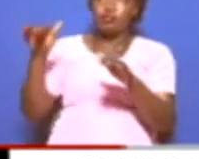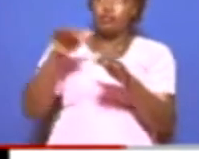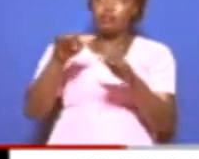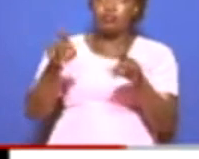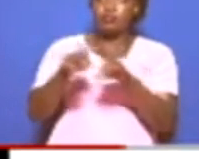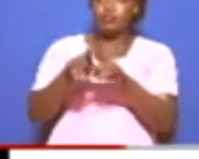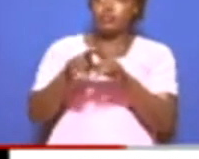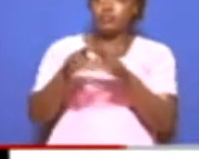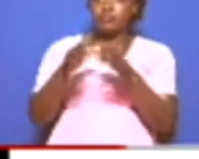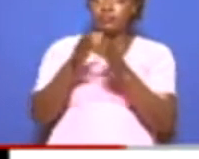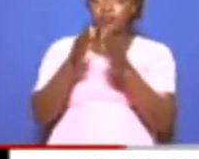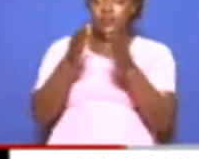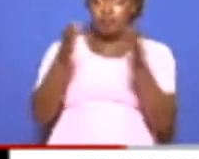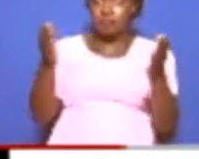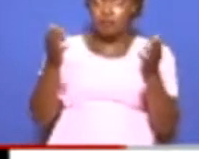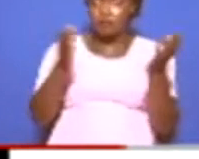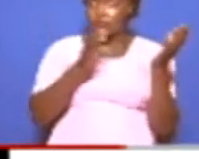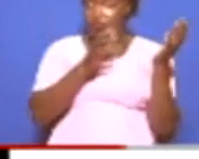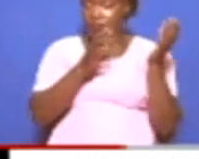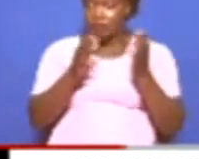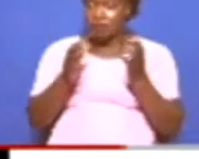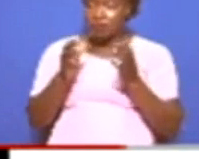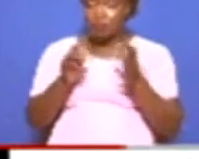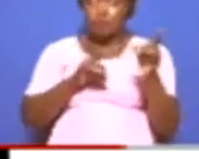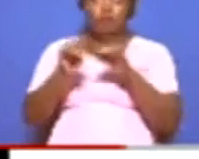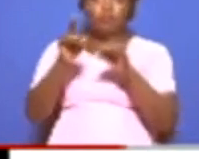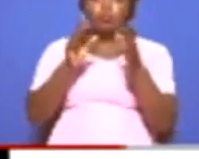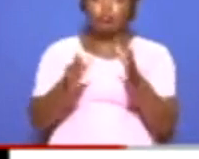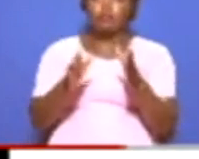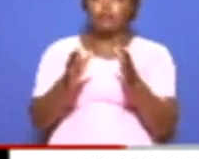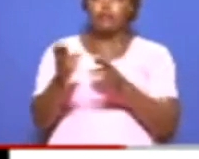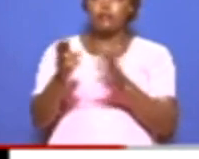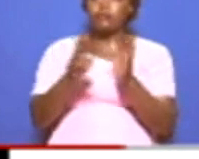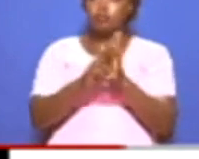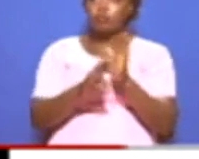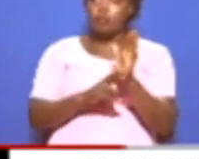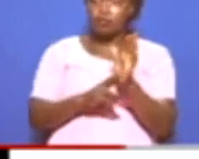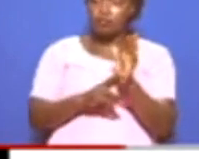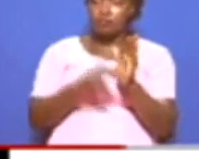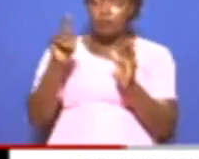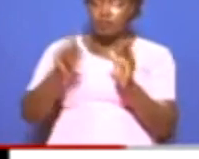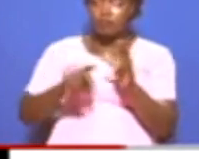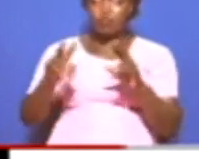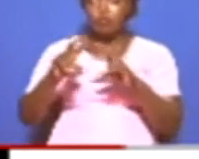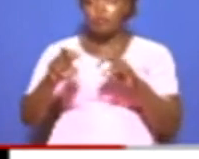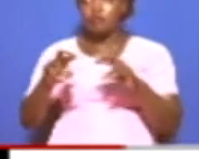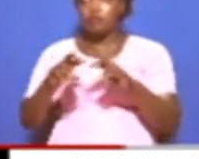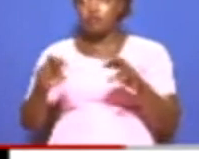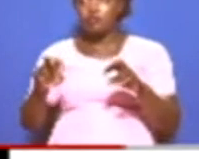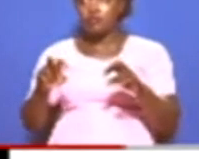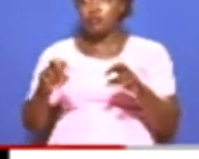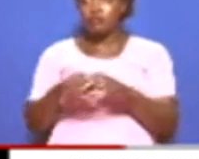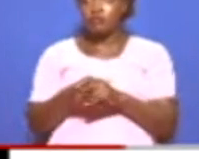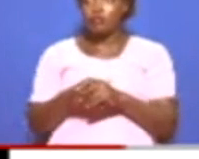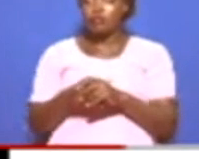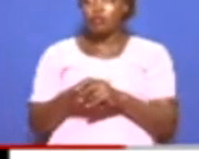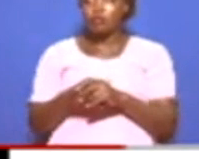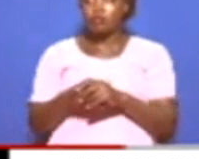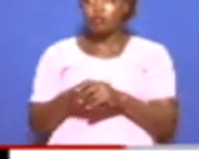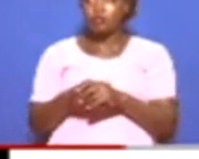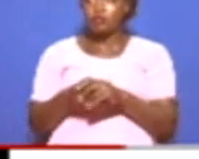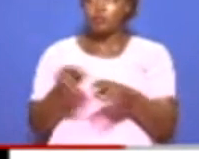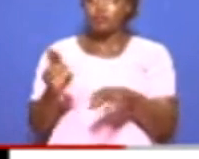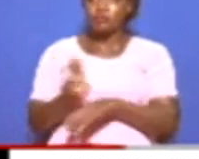imebeba abiria ama mzigo. So kuna ile regulations ambayo inafaa uangalie, na drones inatumika